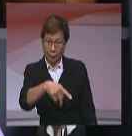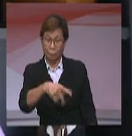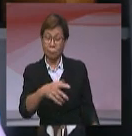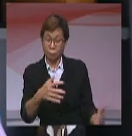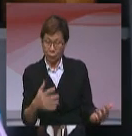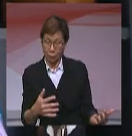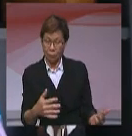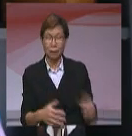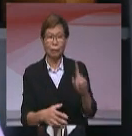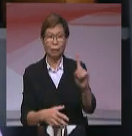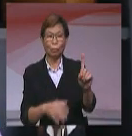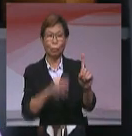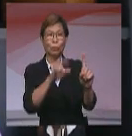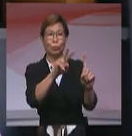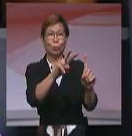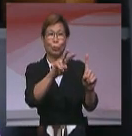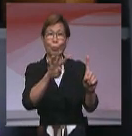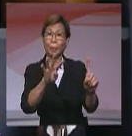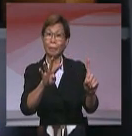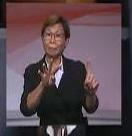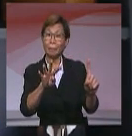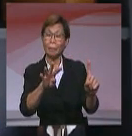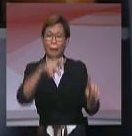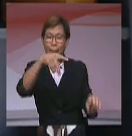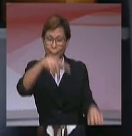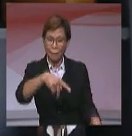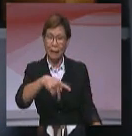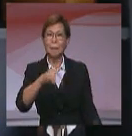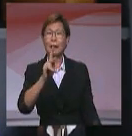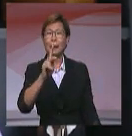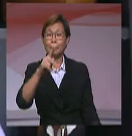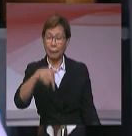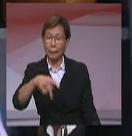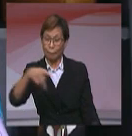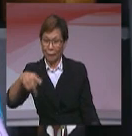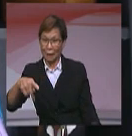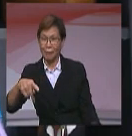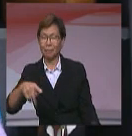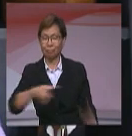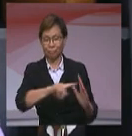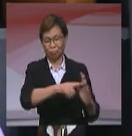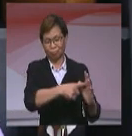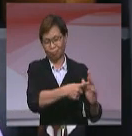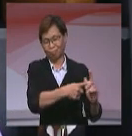hari ke-124 PKPP dilaksanakan.